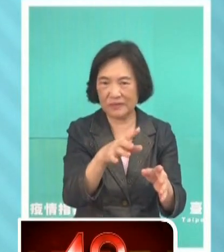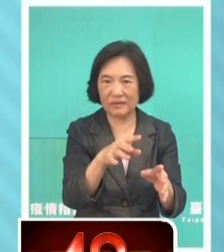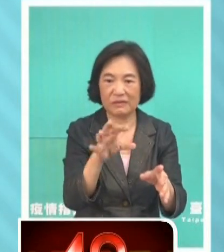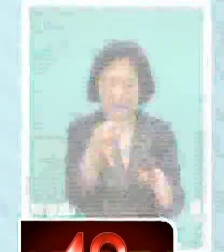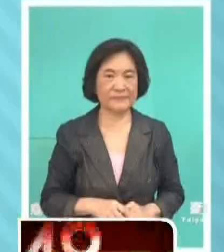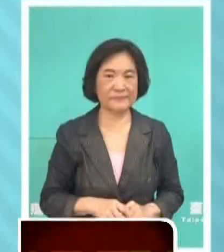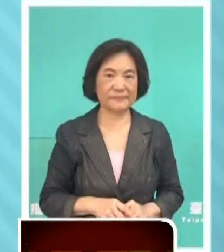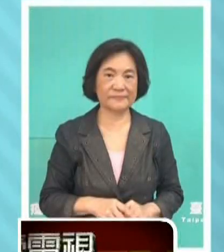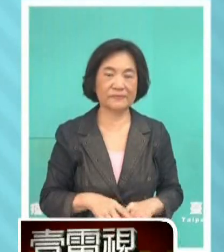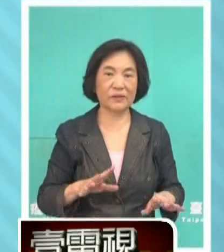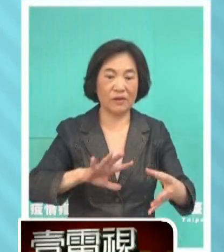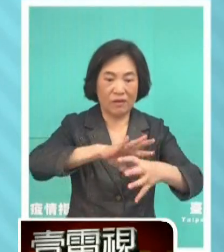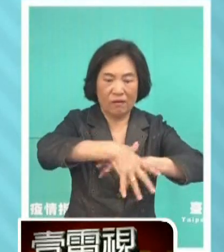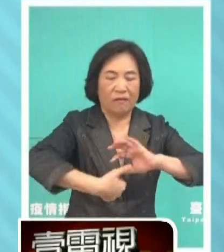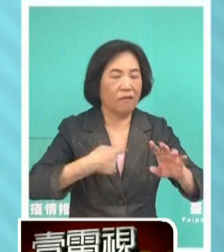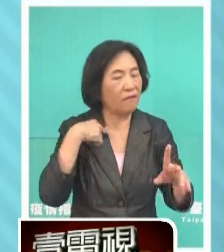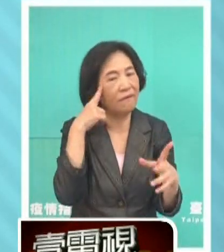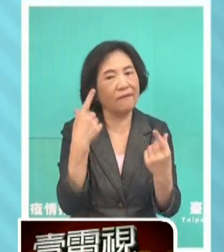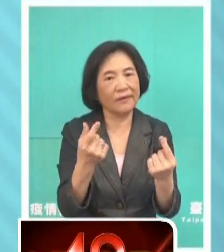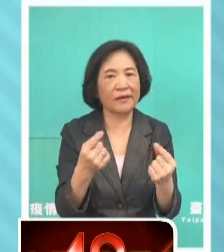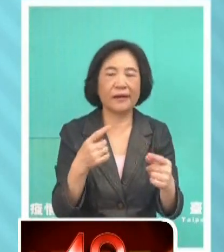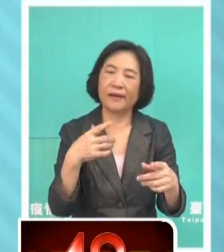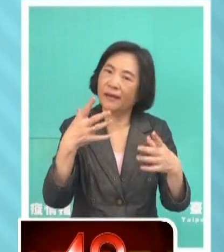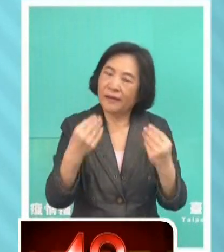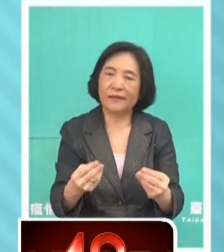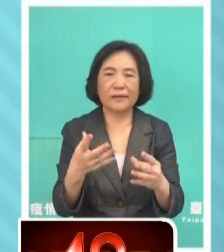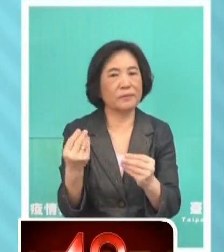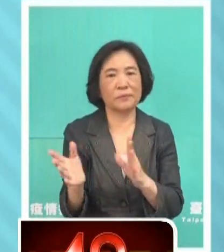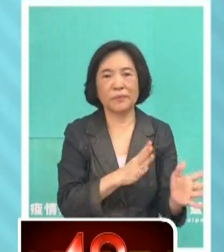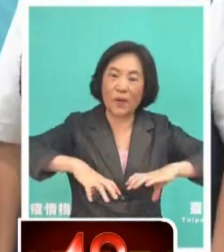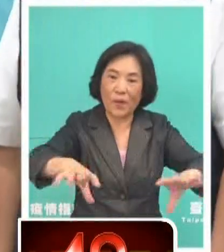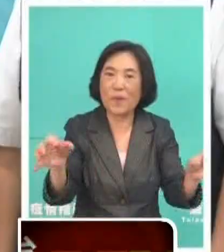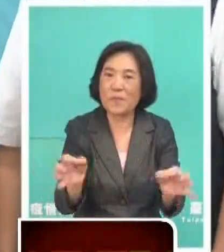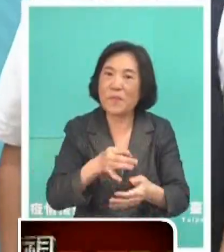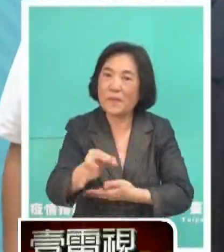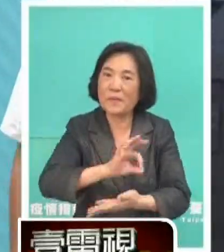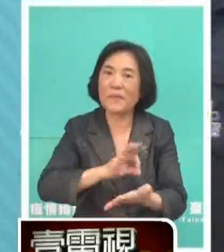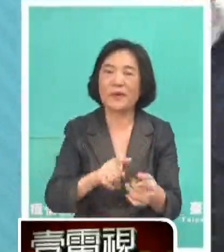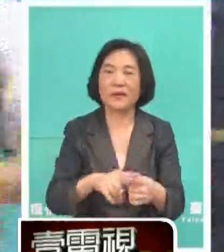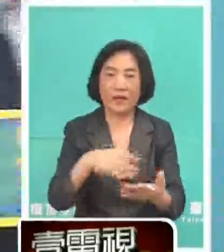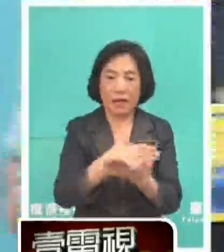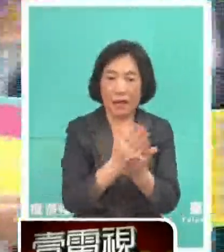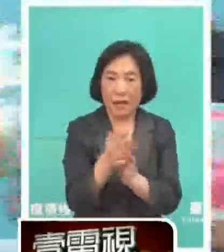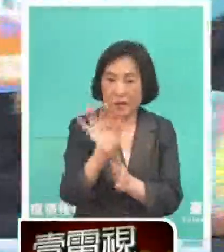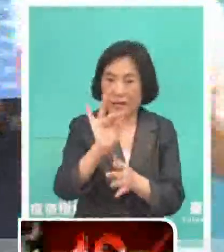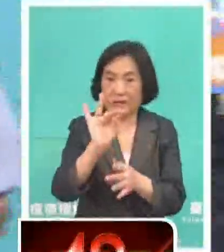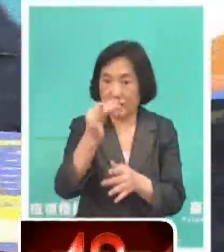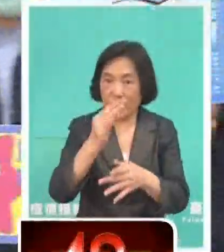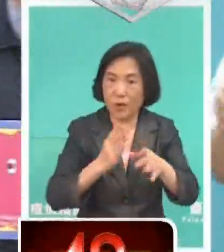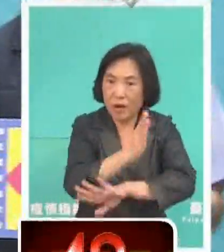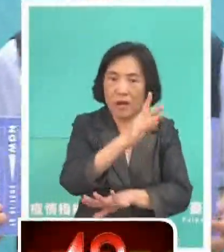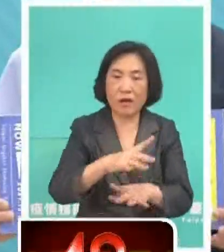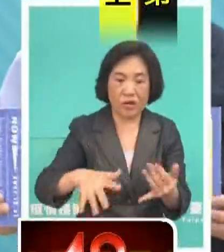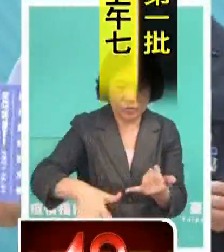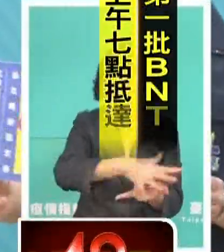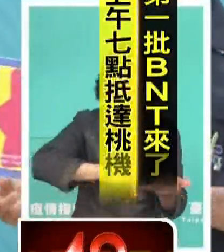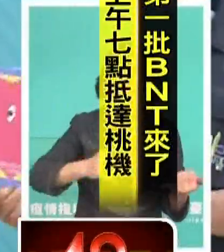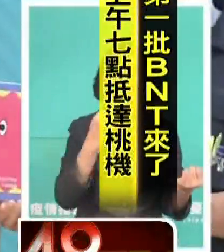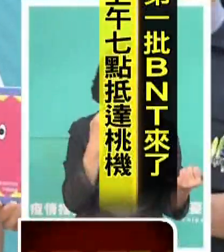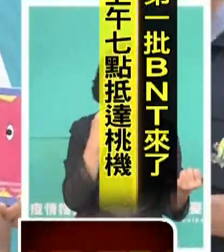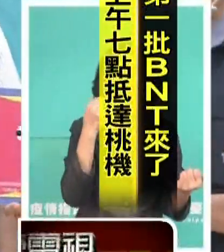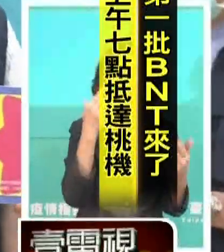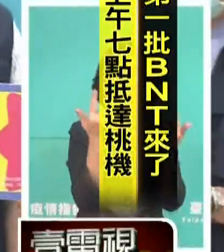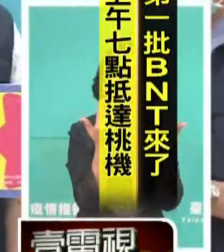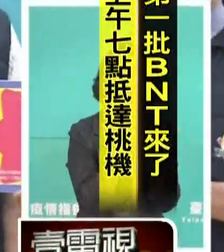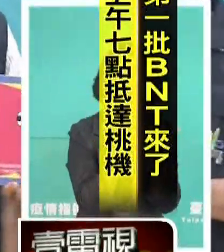币宽松政策，全世界都这样做，所以不得不应付。 尽管搬出美国货币政策当作不得不跟进的理由，但是